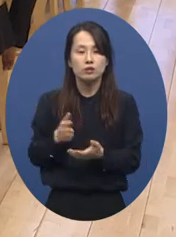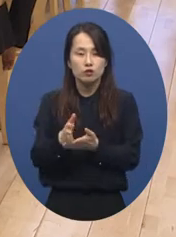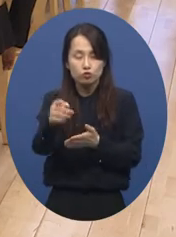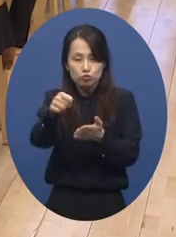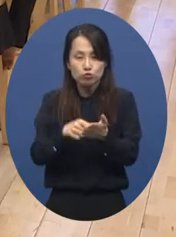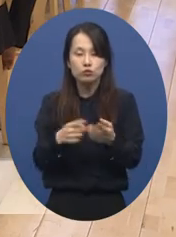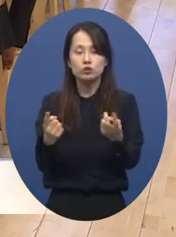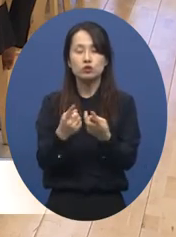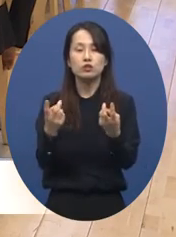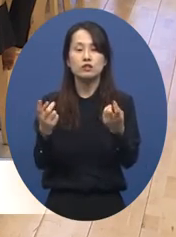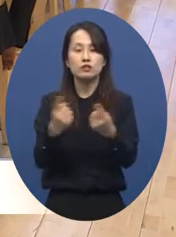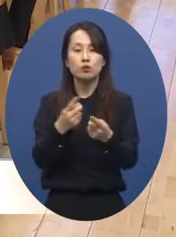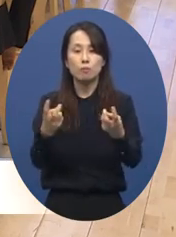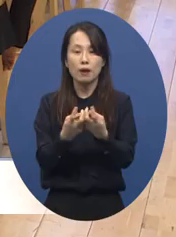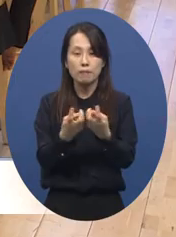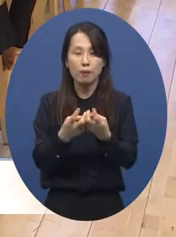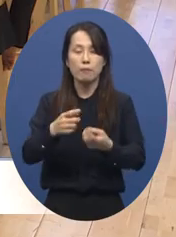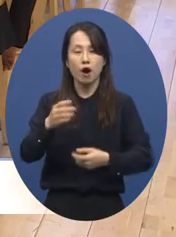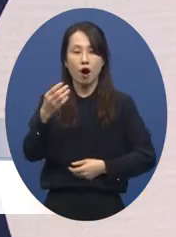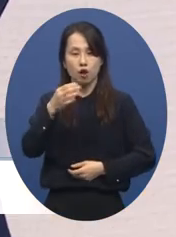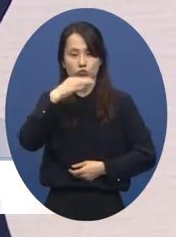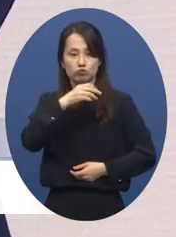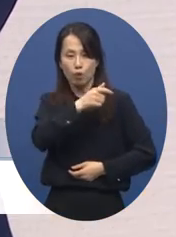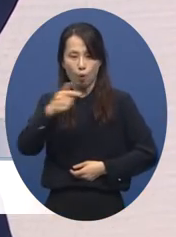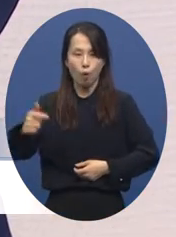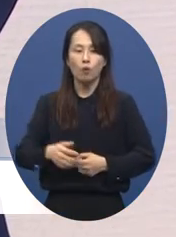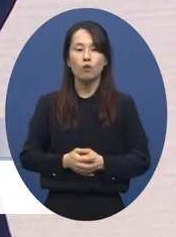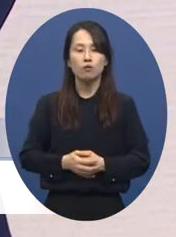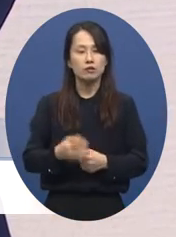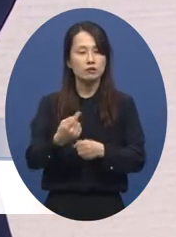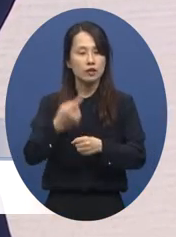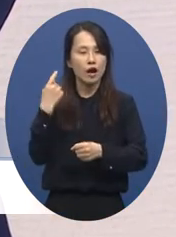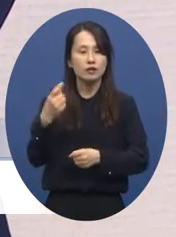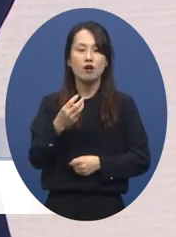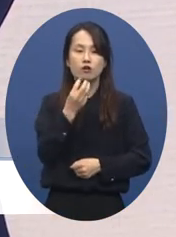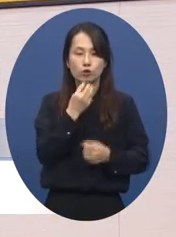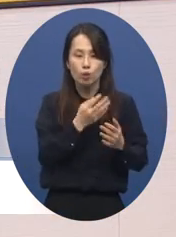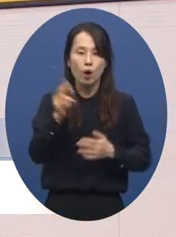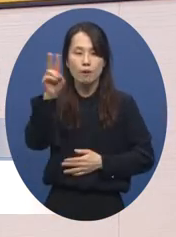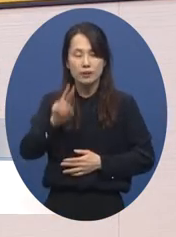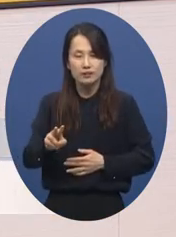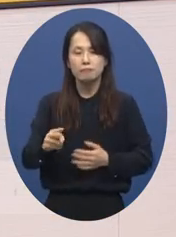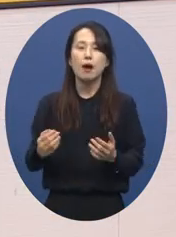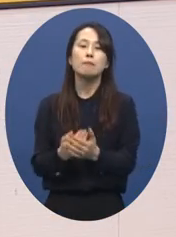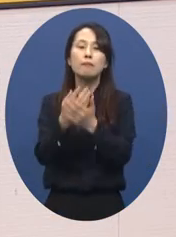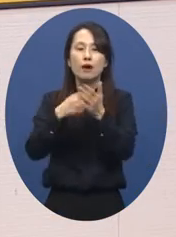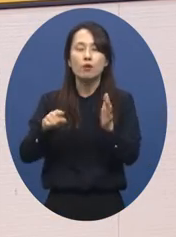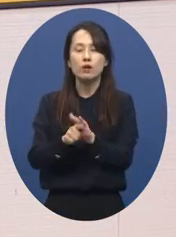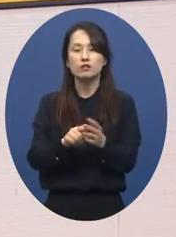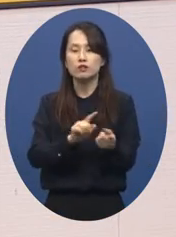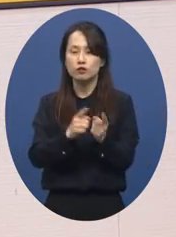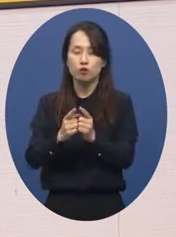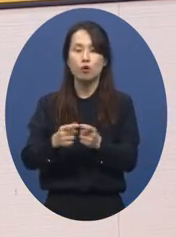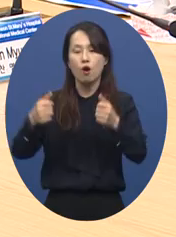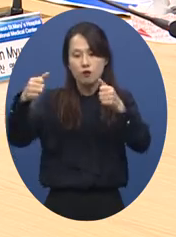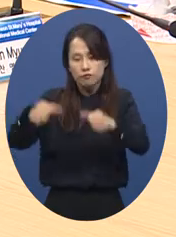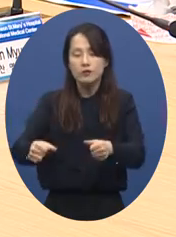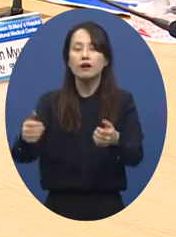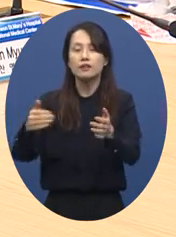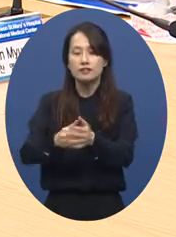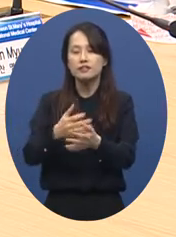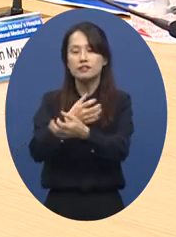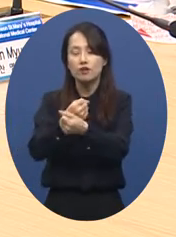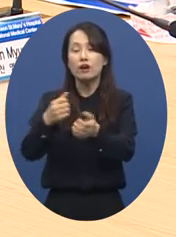멋 이번 연수는 진안의 경기도와 베트남 호치민 씨가 보건의료 분야 발전을 위한 양해각서를 체결하면서 마련됐습니다